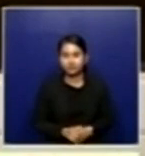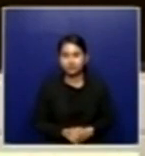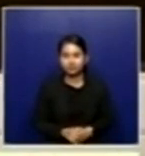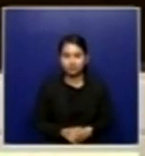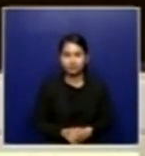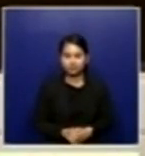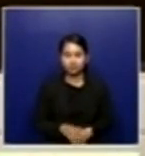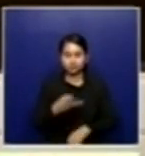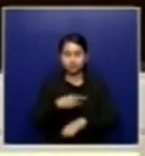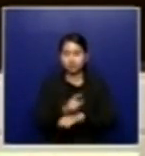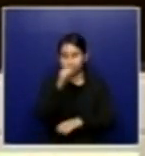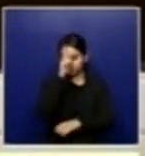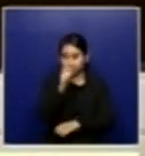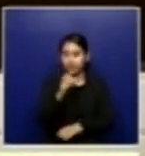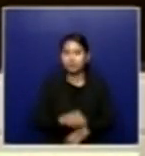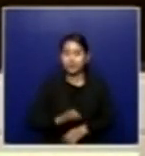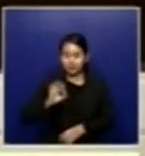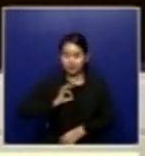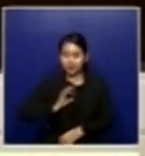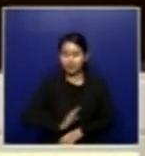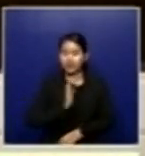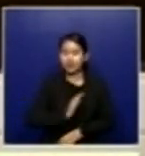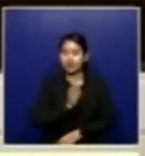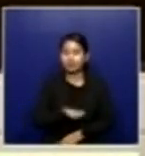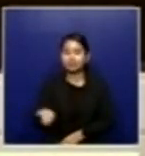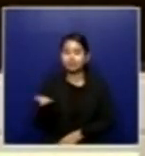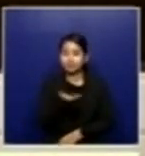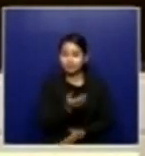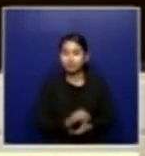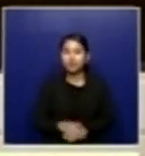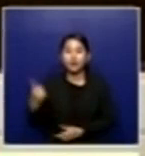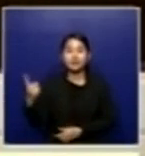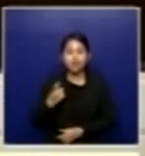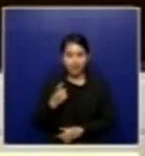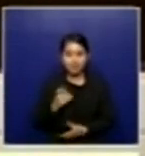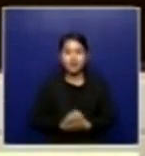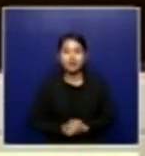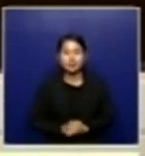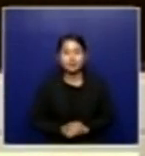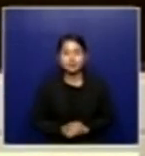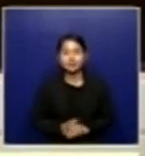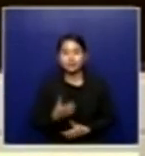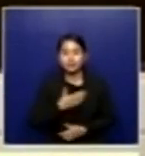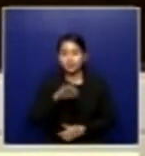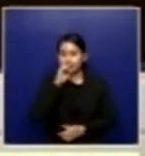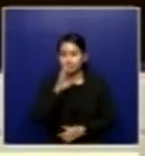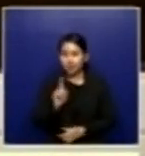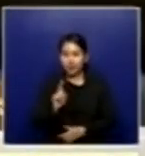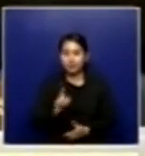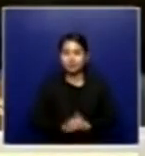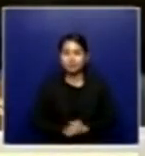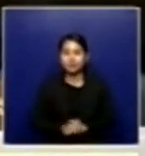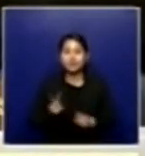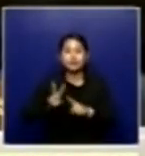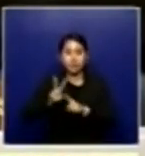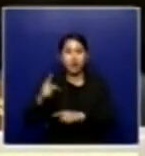ประธานสภาผู้แทนราษฎรที่เคารพครับท่านสมาชิกผู้ทรงเกียรติครับในประเด็นคำถามที่สองนะครับที่ผมกับเรียนไปว่าทางรัฐมนตรีถ้าท่